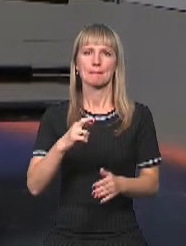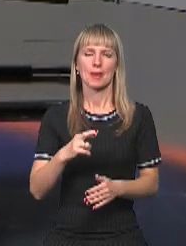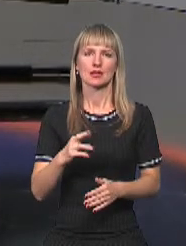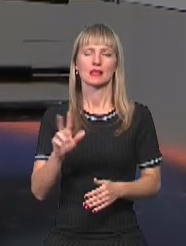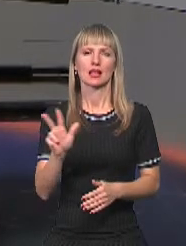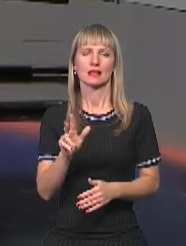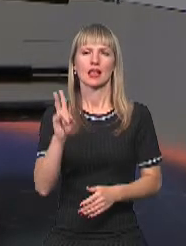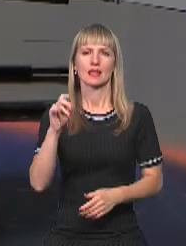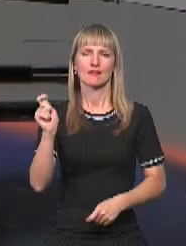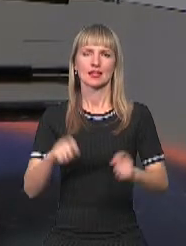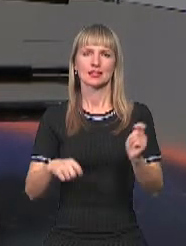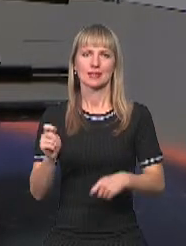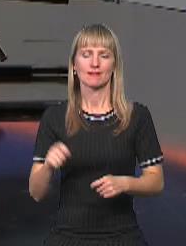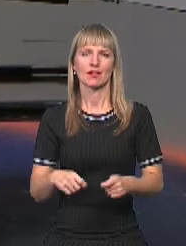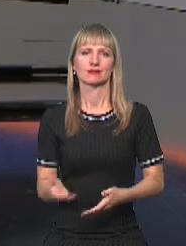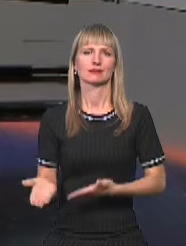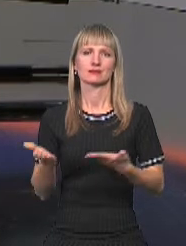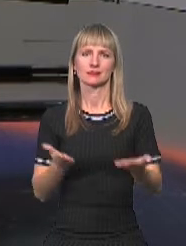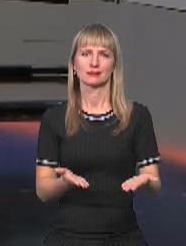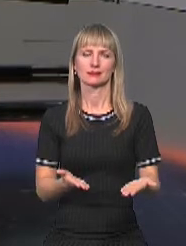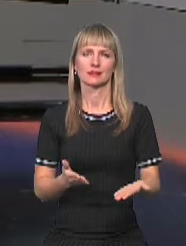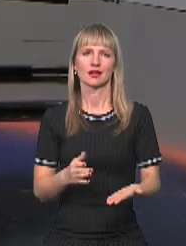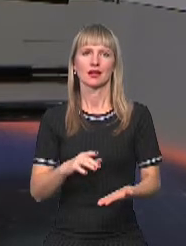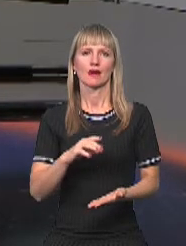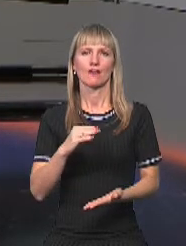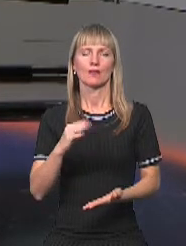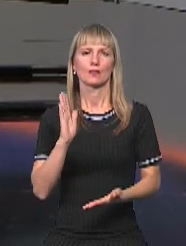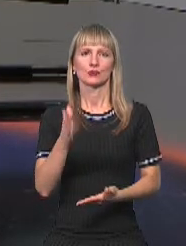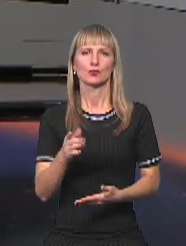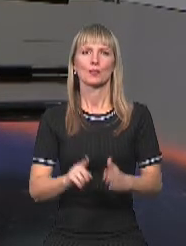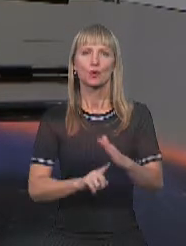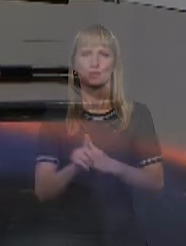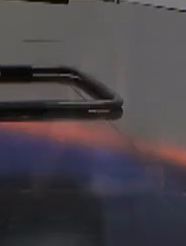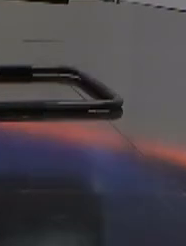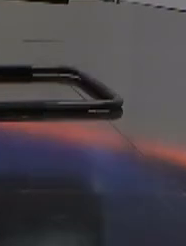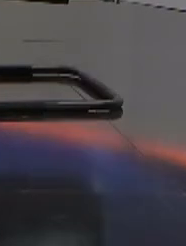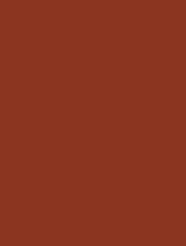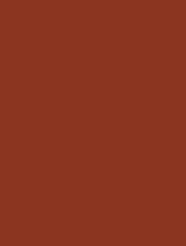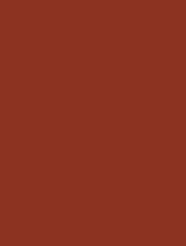3-ю годину на фестивальну. Отже, закликаємо. Fridays for Future. Fridays for Future. До побачення. Починаємо з себе.